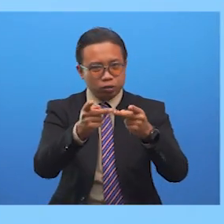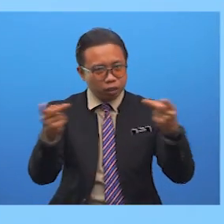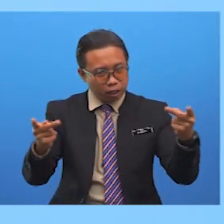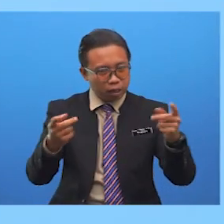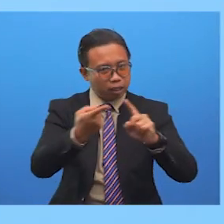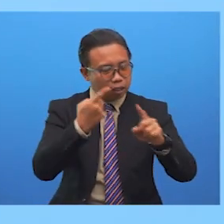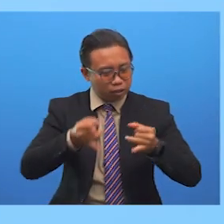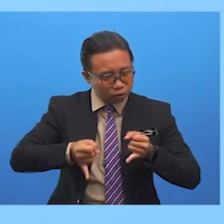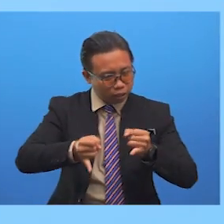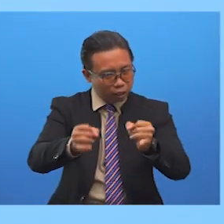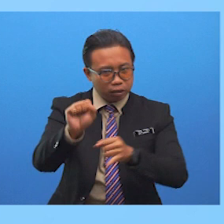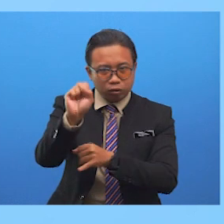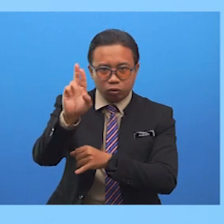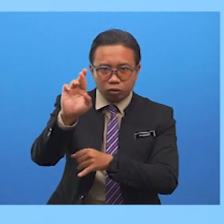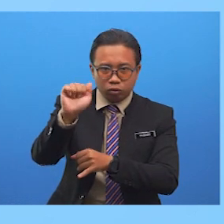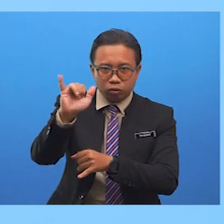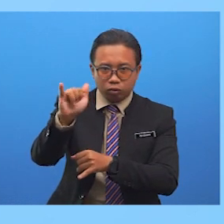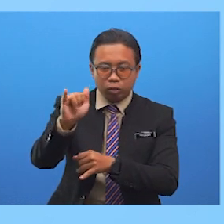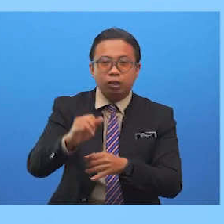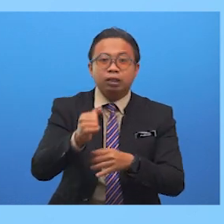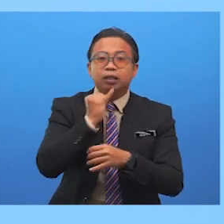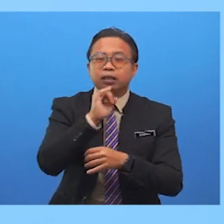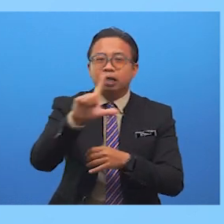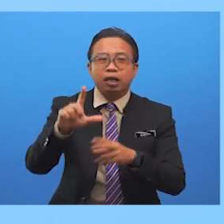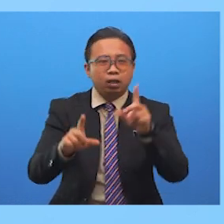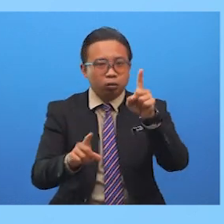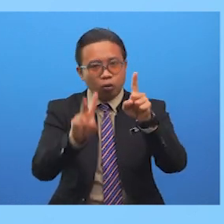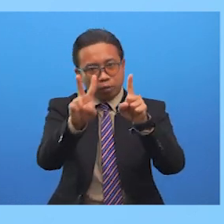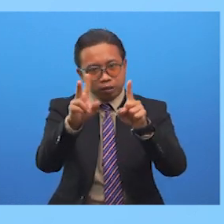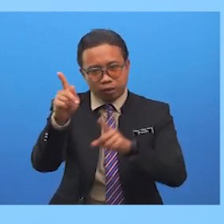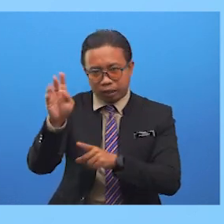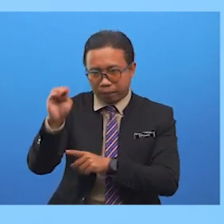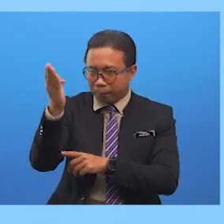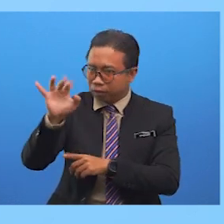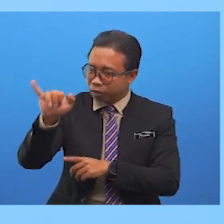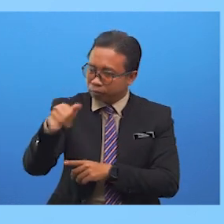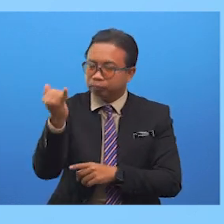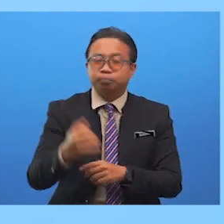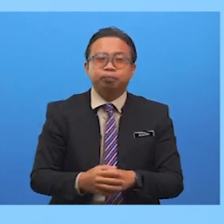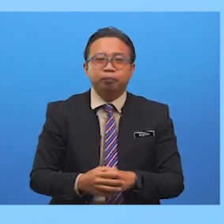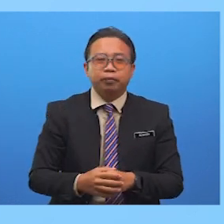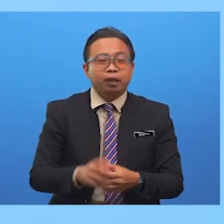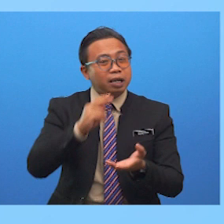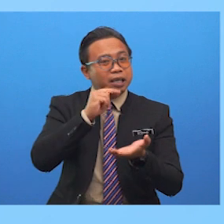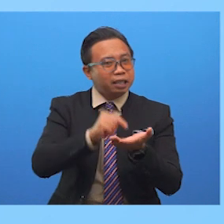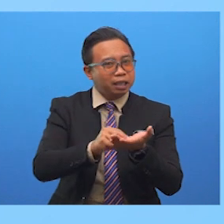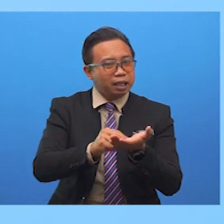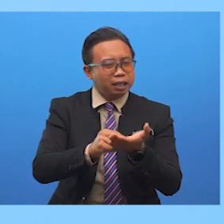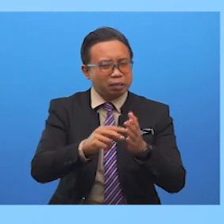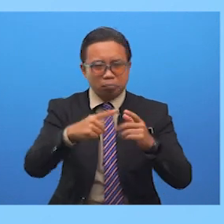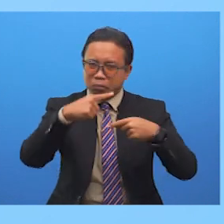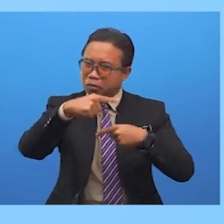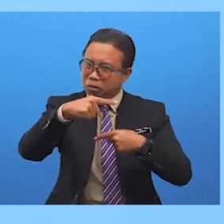perjalanan Suraya adalah 12 kilometer perjam nilai kecernaan yang